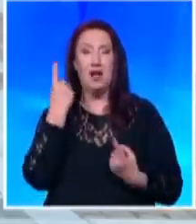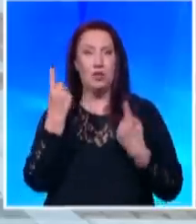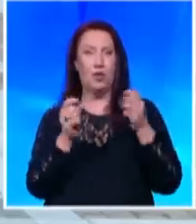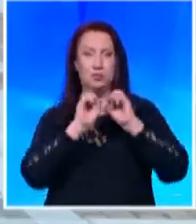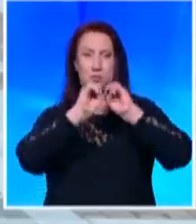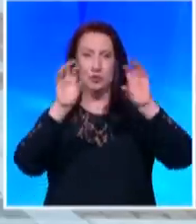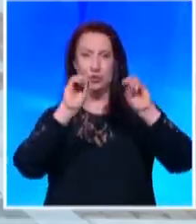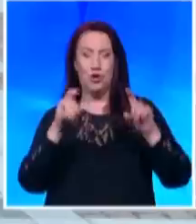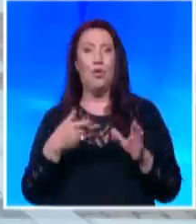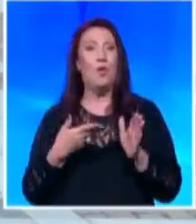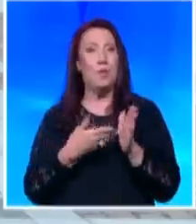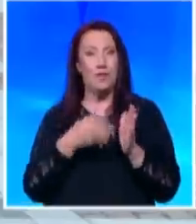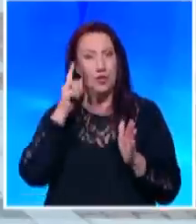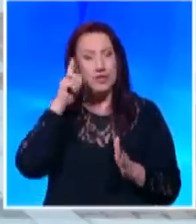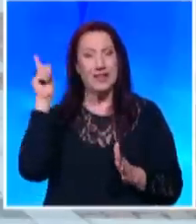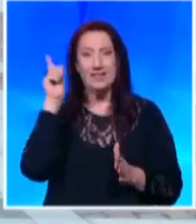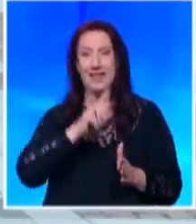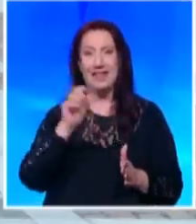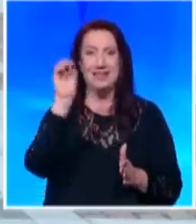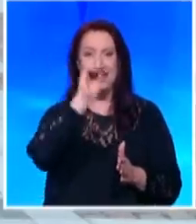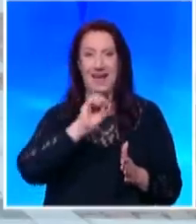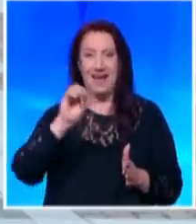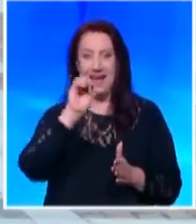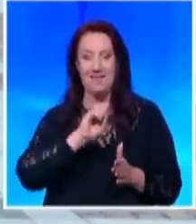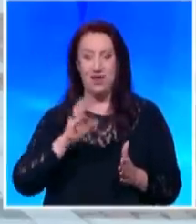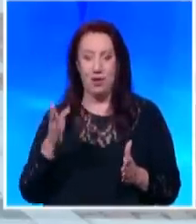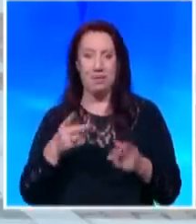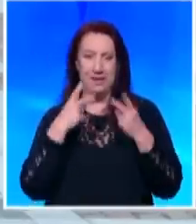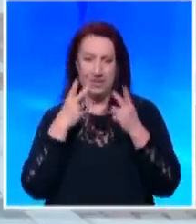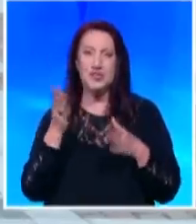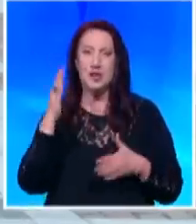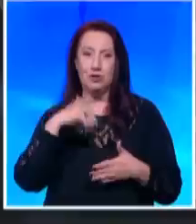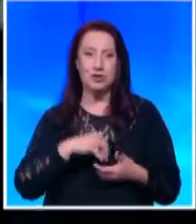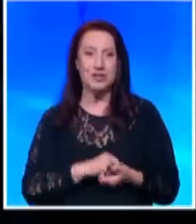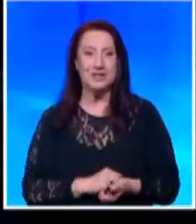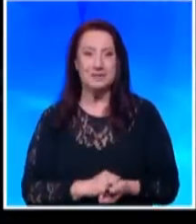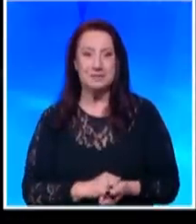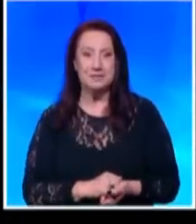случай Денят на Европа. Още за красотата на светлините ви разказваме сега.